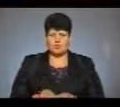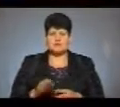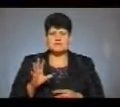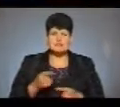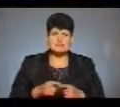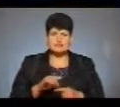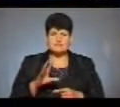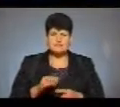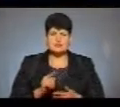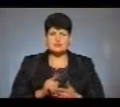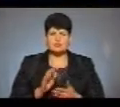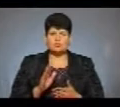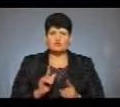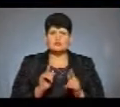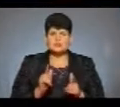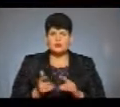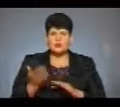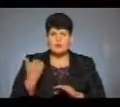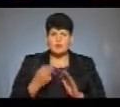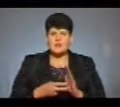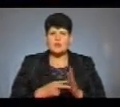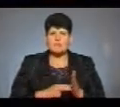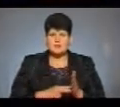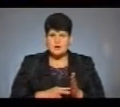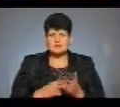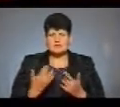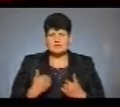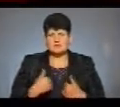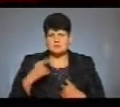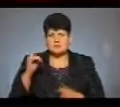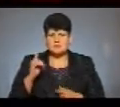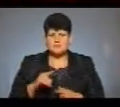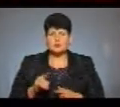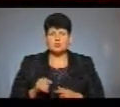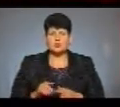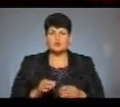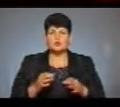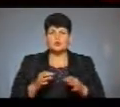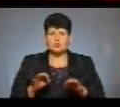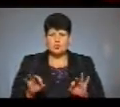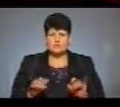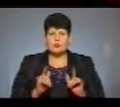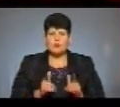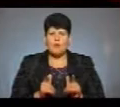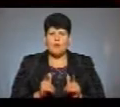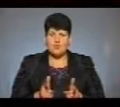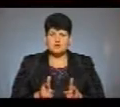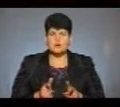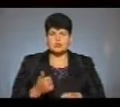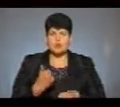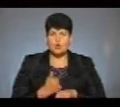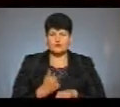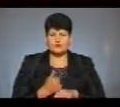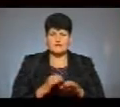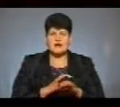бути згідно попереднього плану, і наскільки нам відомо, то дозволу і погодження з головним